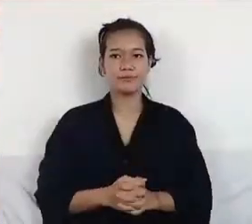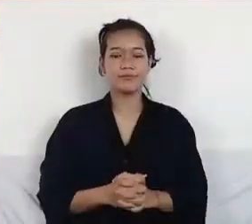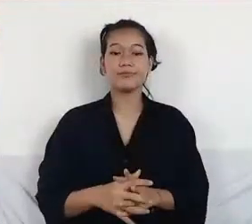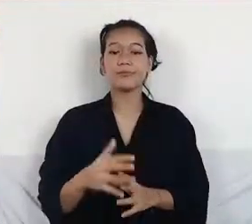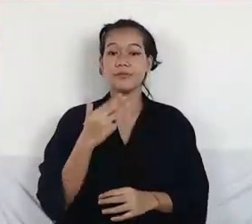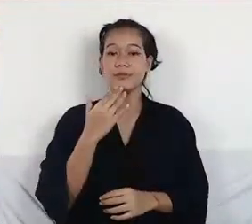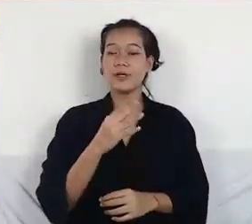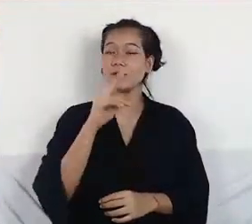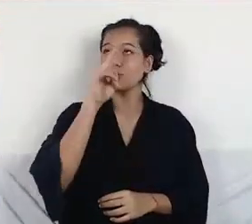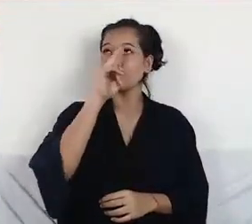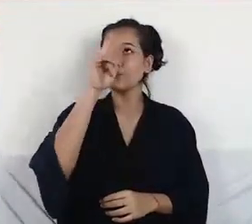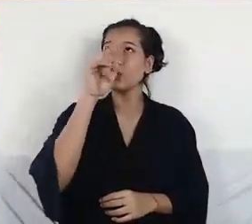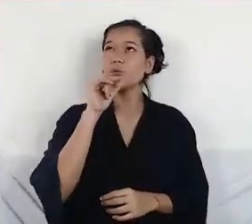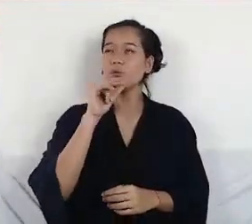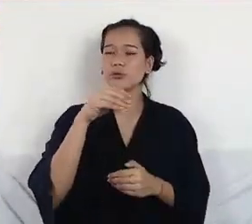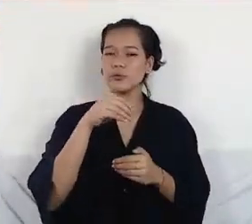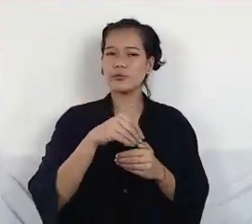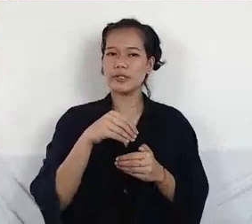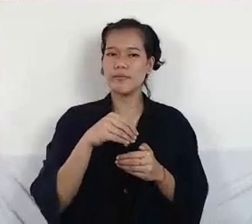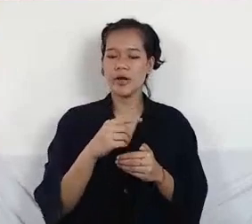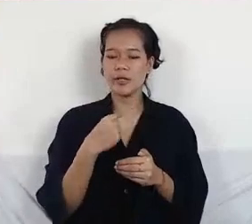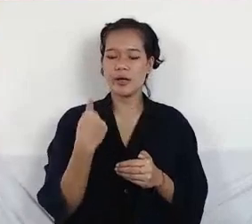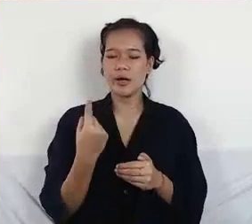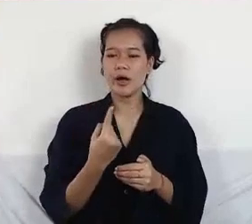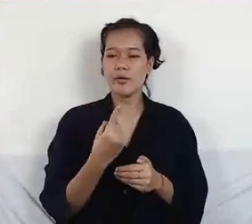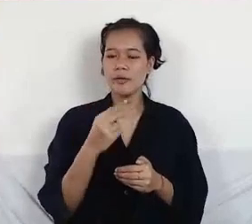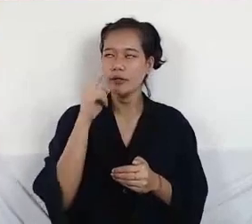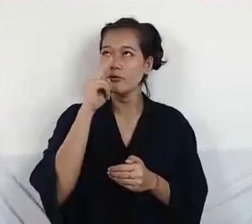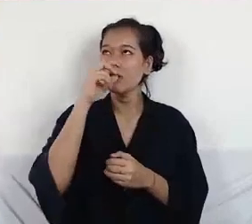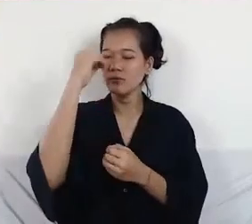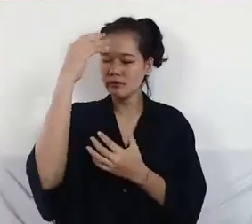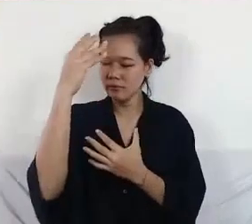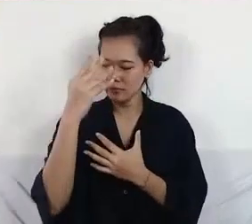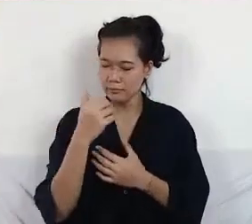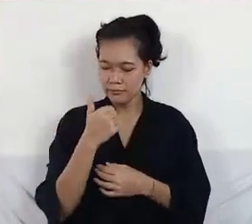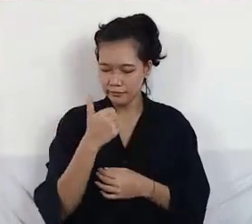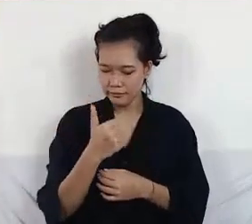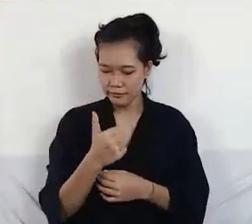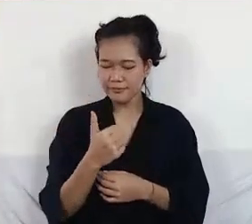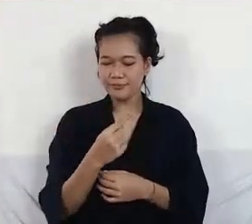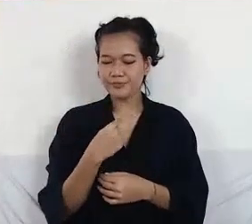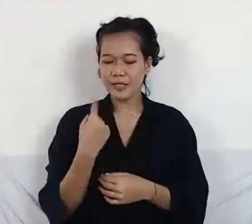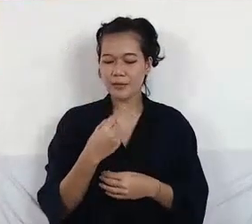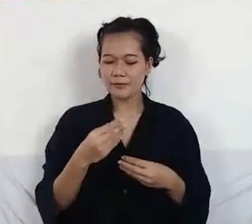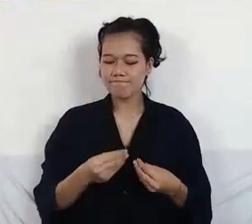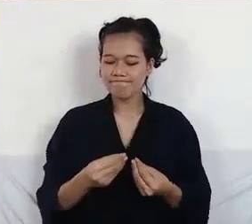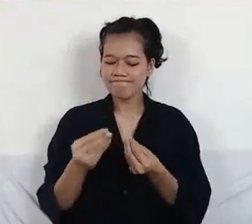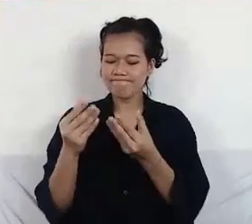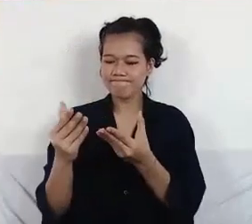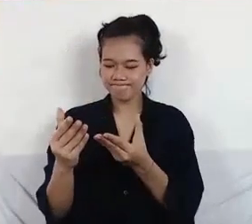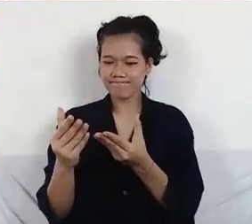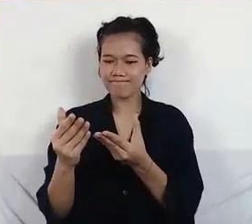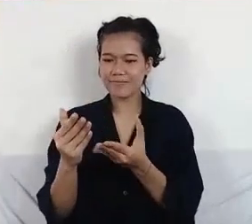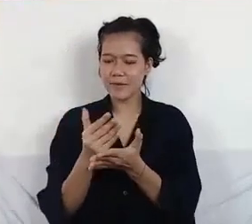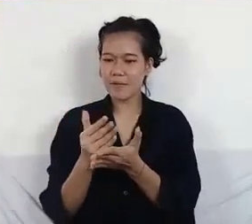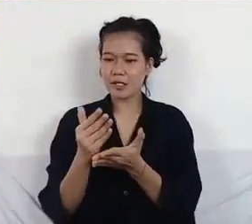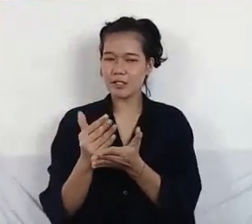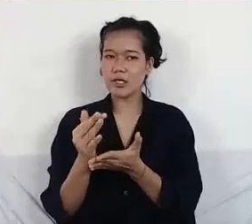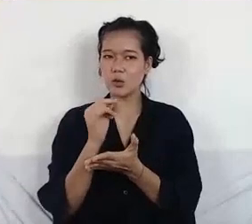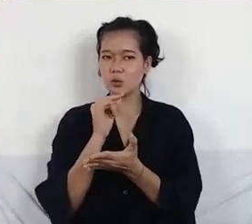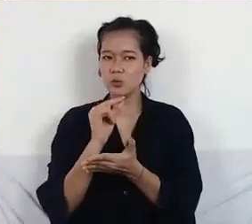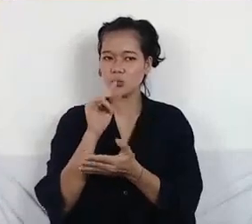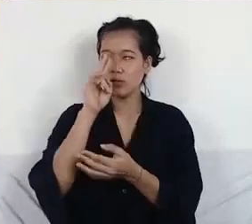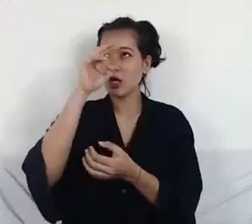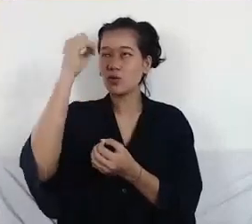Terima kasih ya Tuhan untuk kesempatan yang indah yang Kau berikan kepada kami untuk kami boleh menyerahkan sebagian kecil daripada